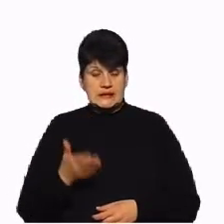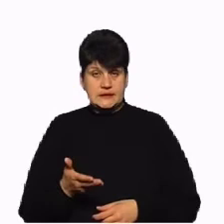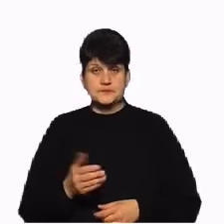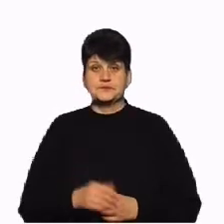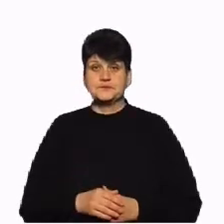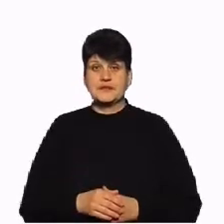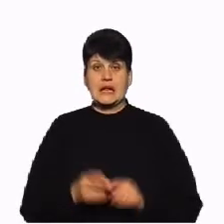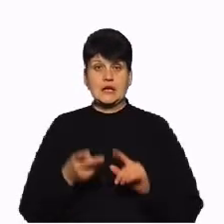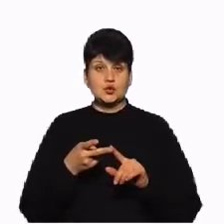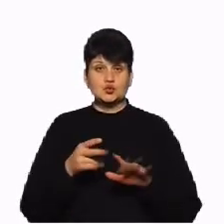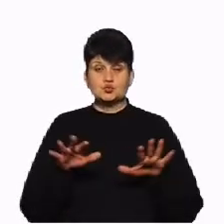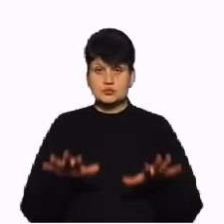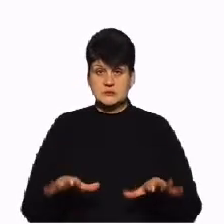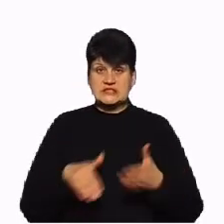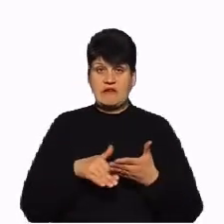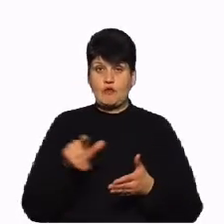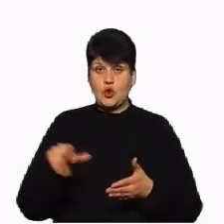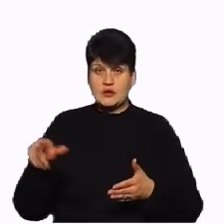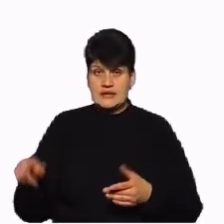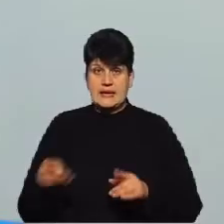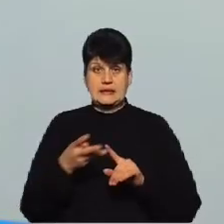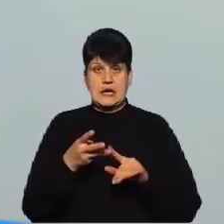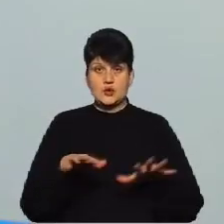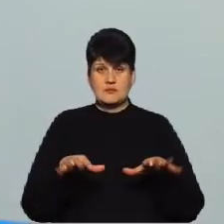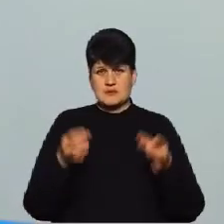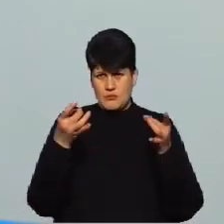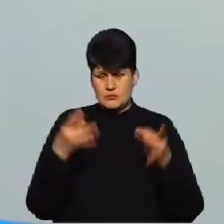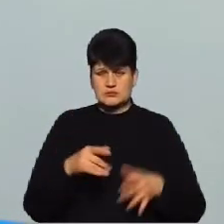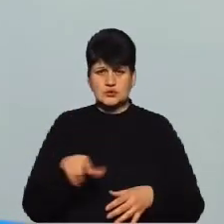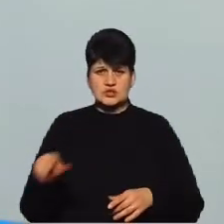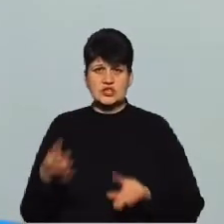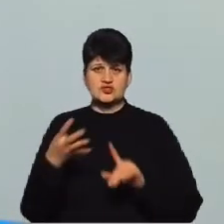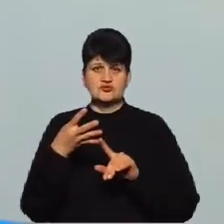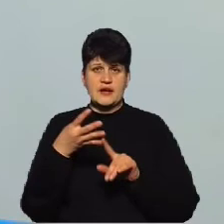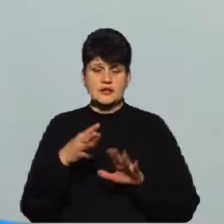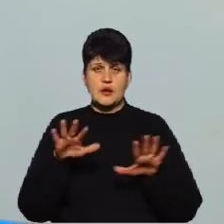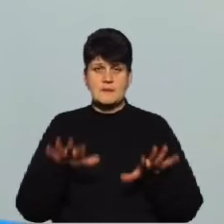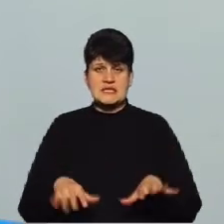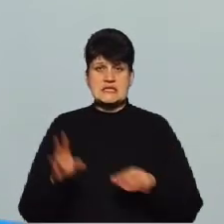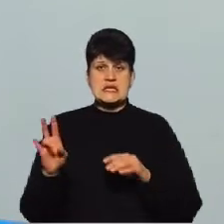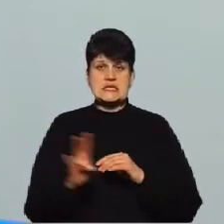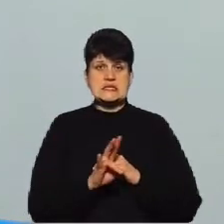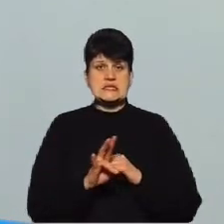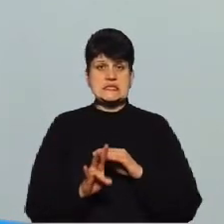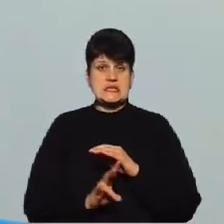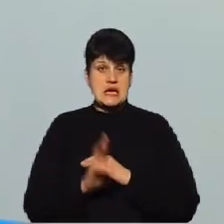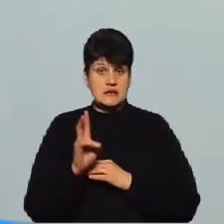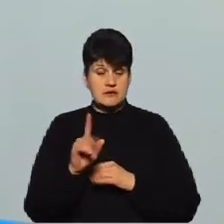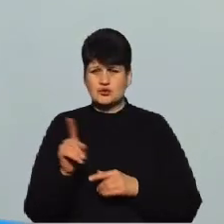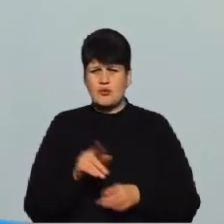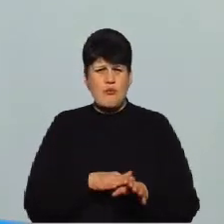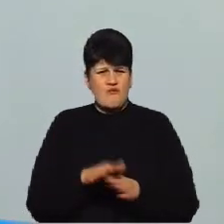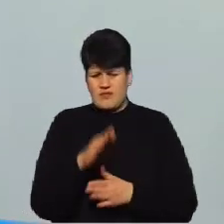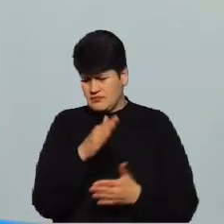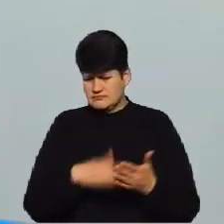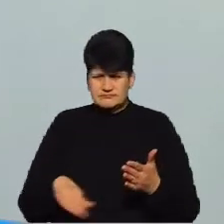другому місці волонтери, на третьому місці звичайні люди, на четвертому місці церква. Щодо повної недовіри, точніше не повної,